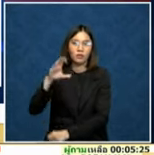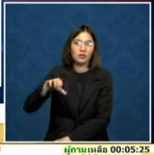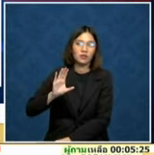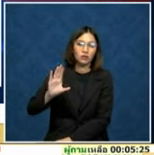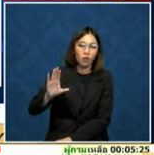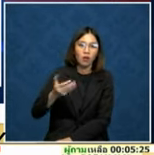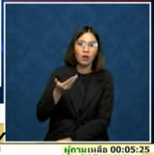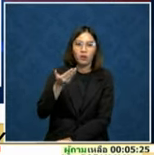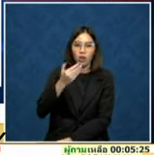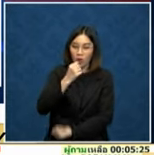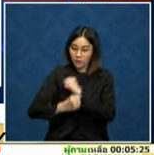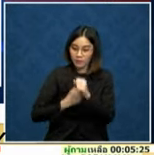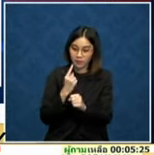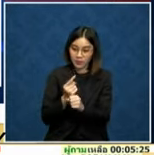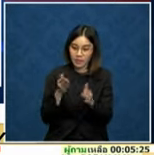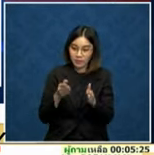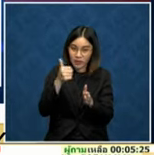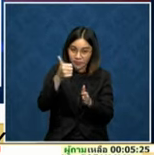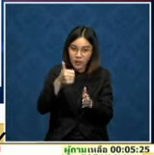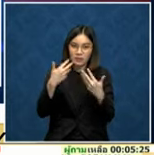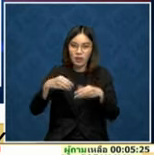ะยท fizeram